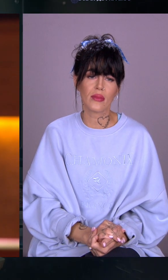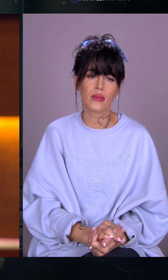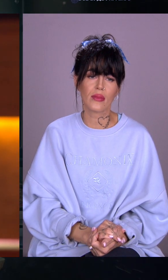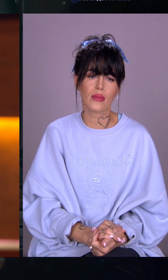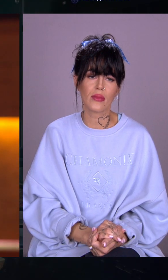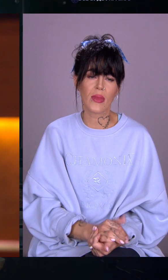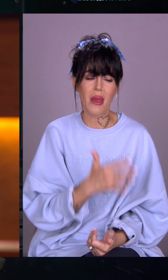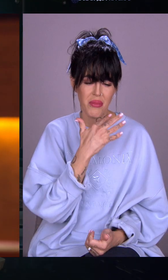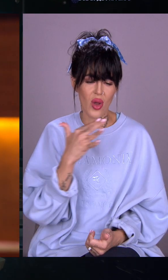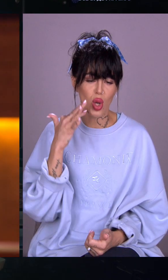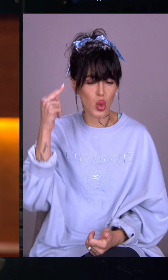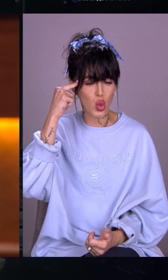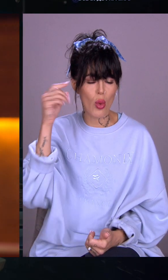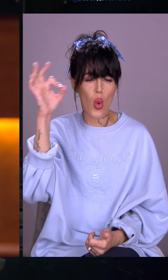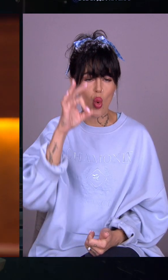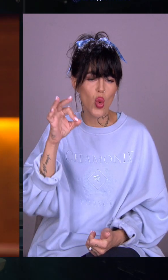Багато думаю про віру.